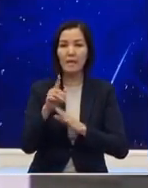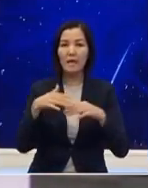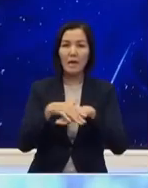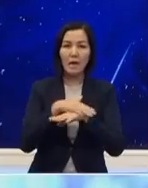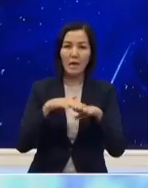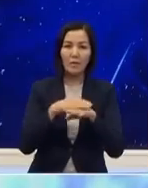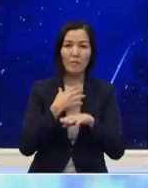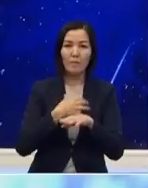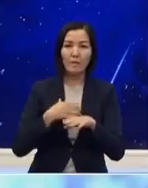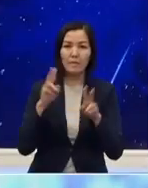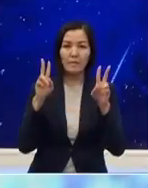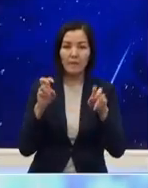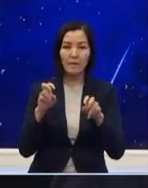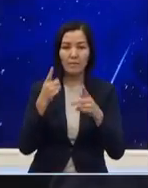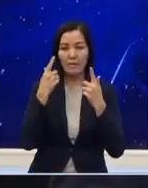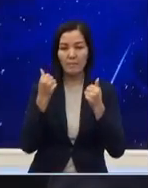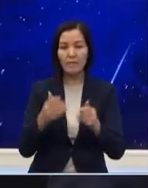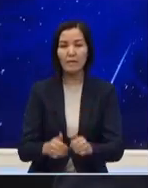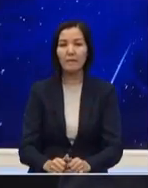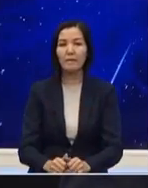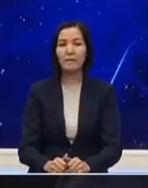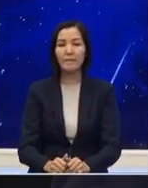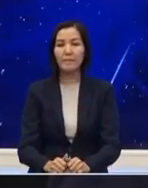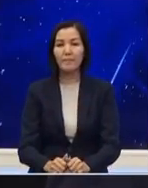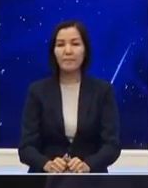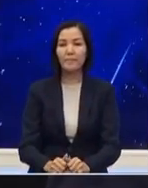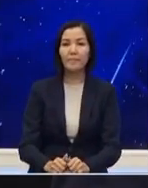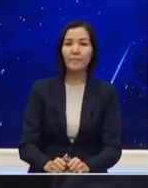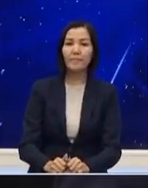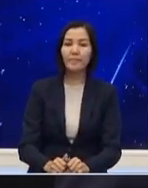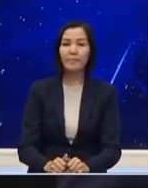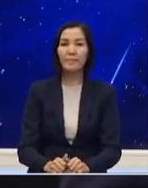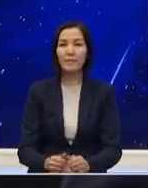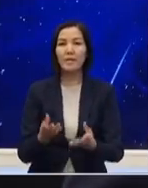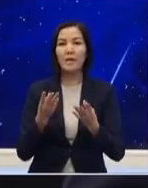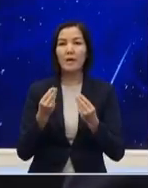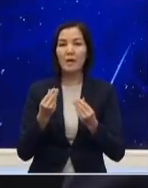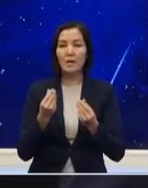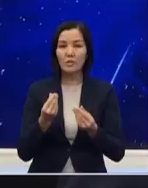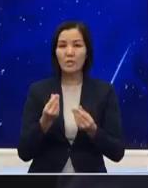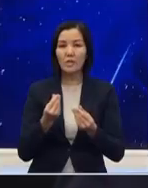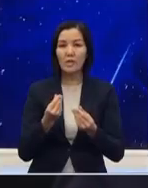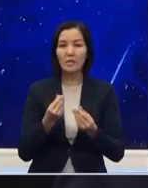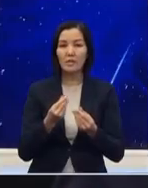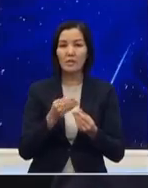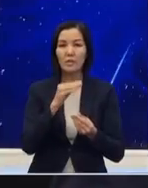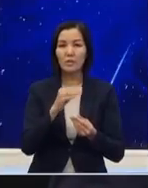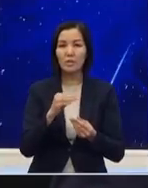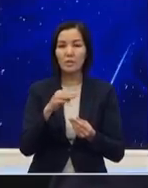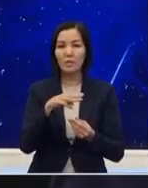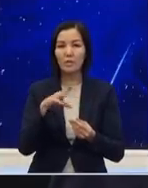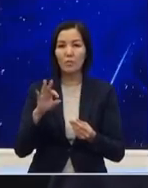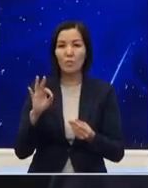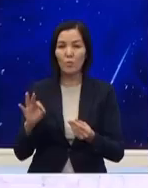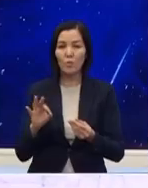де ең маңызды екендігін біледі. Дәуір капитал жауапкершіліктері серіктестігі жұмысын бастады.